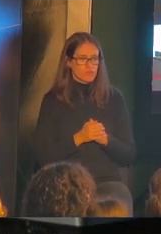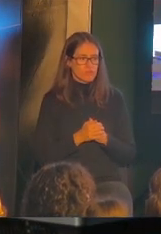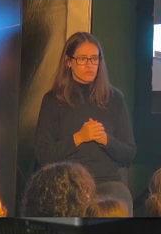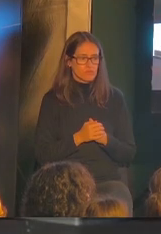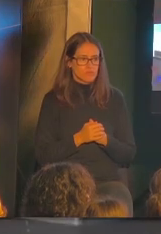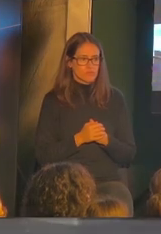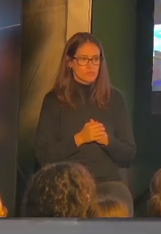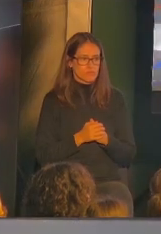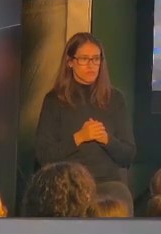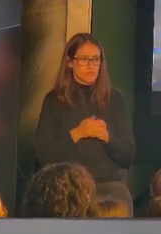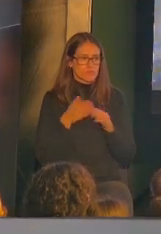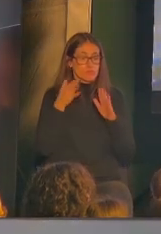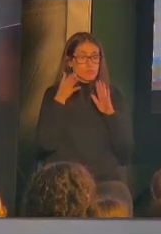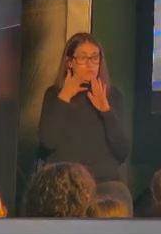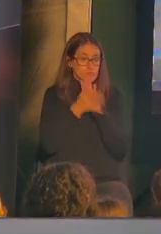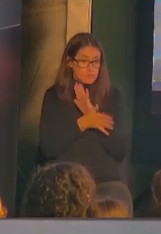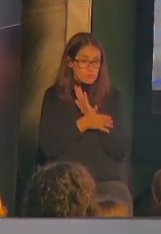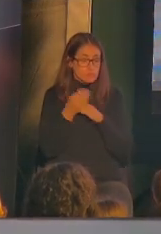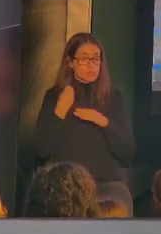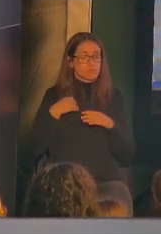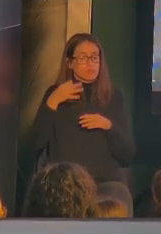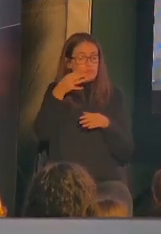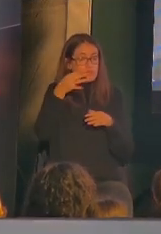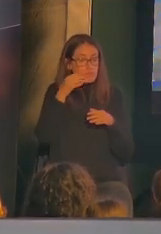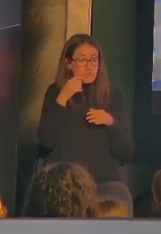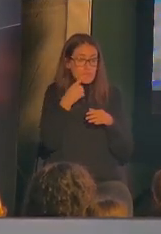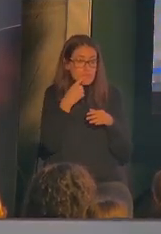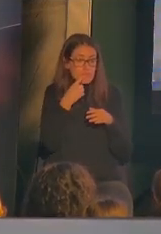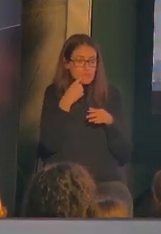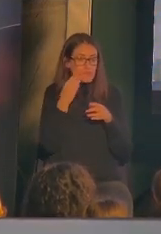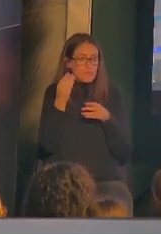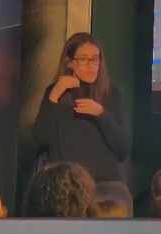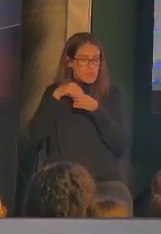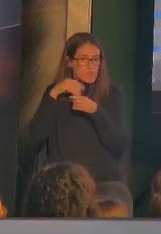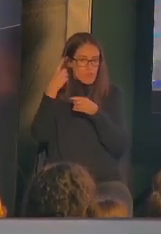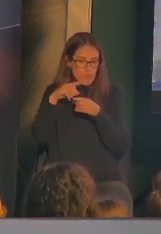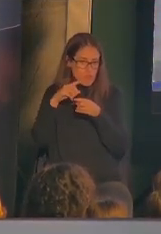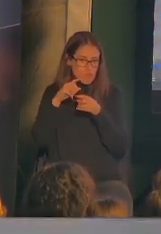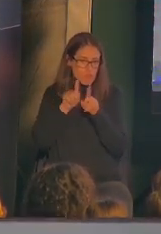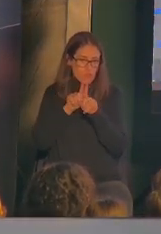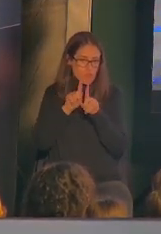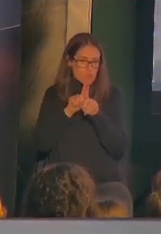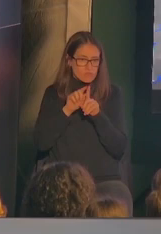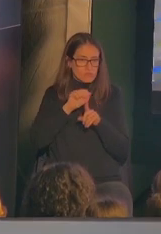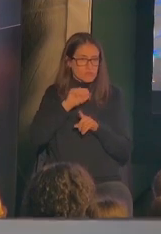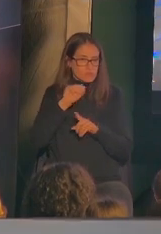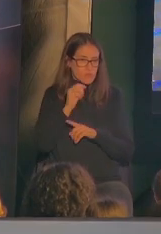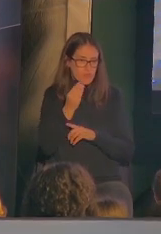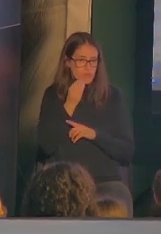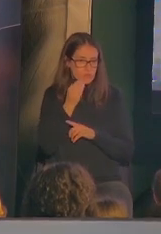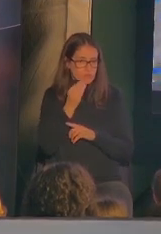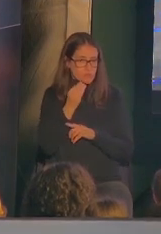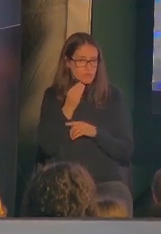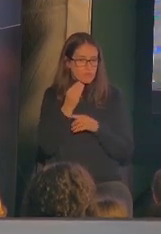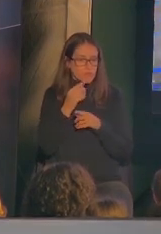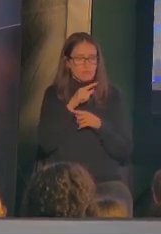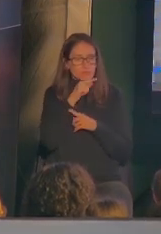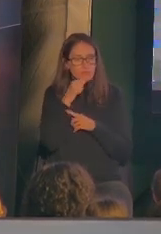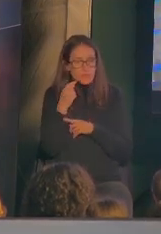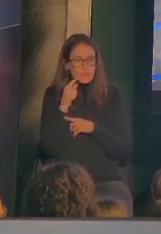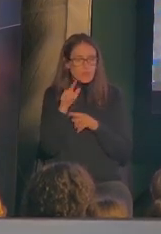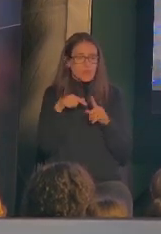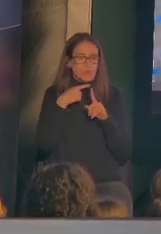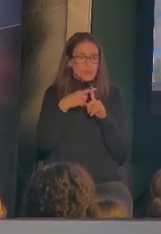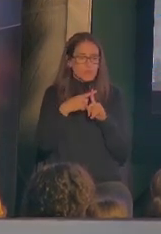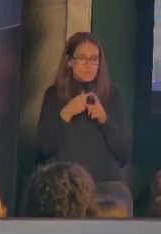Per tant, d'aquesta manera, doncs, el ger, diguem que ja de per si és un superaliment, no? En el sentit de que bueno, està molt bo i a sobre doncs,